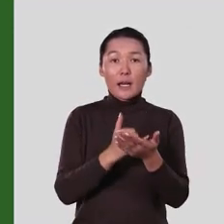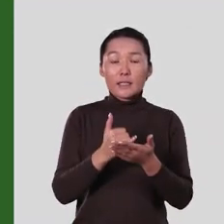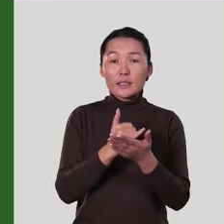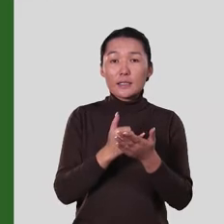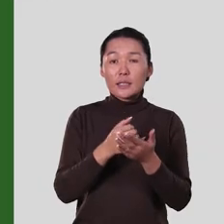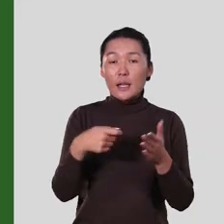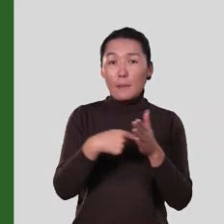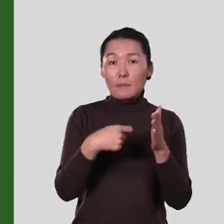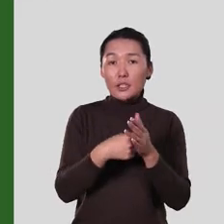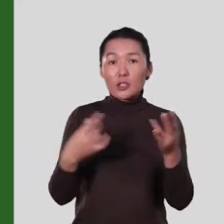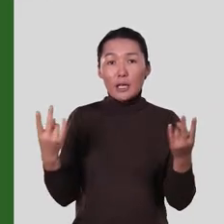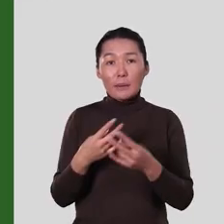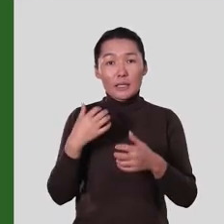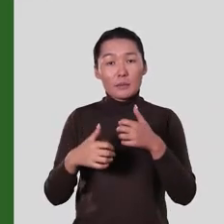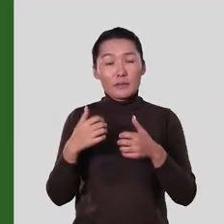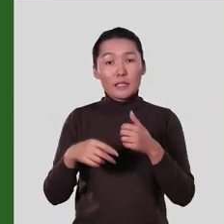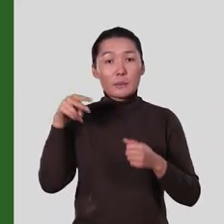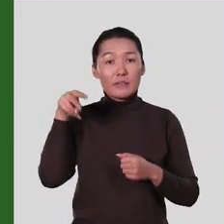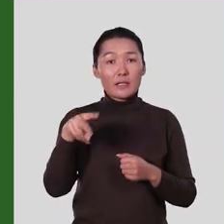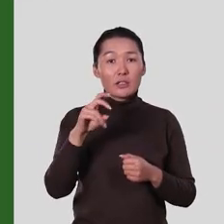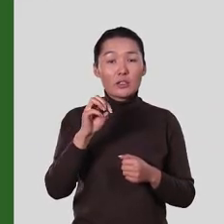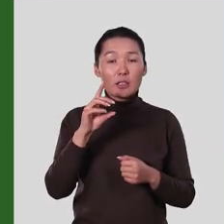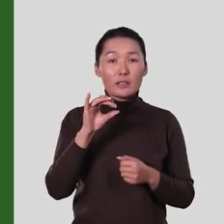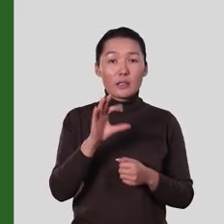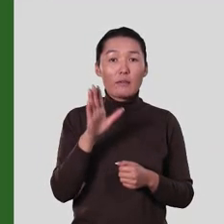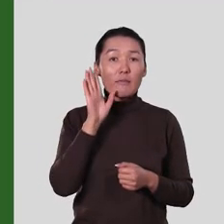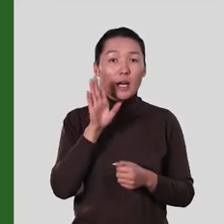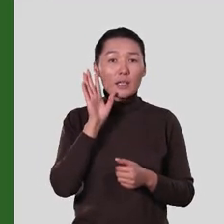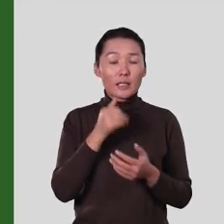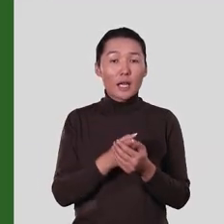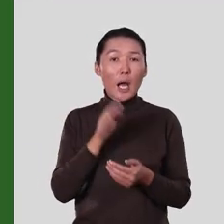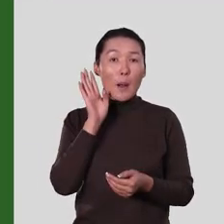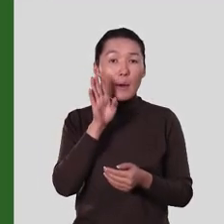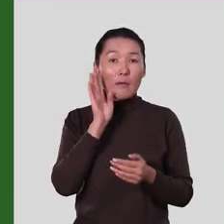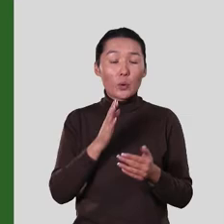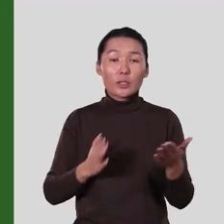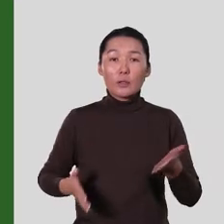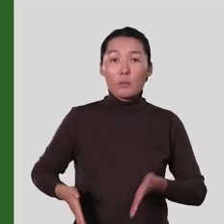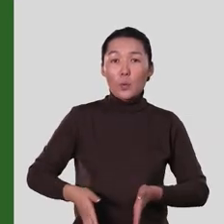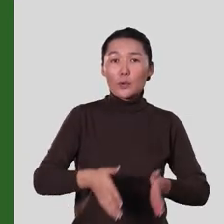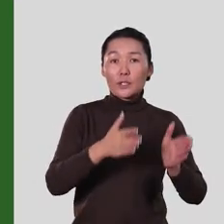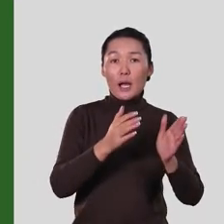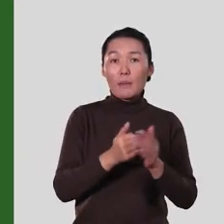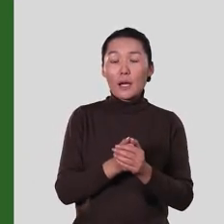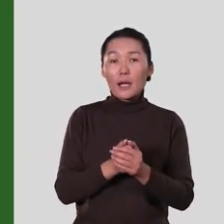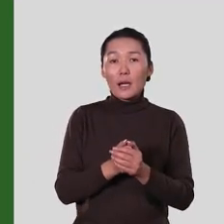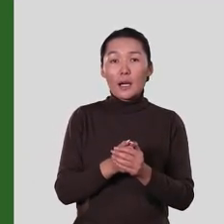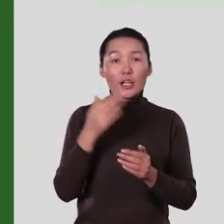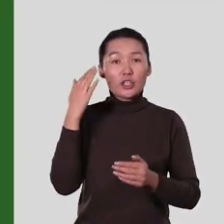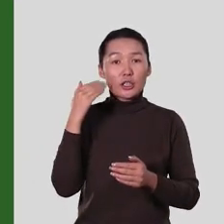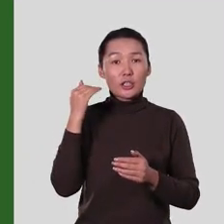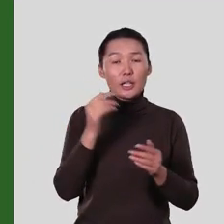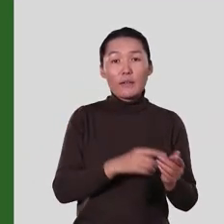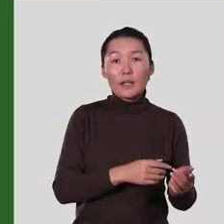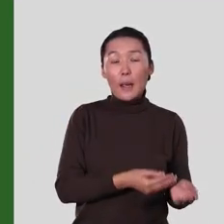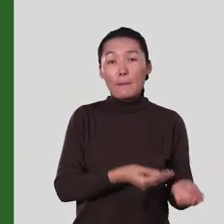необходимо в среднем 2000 литров воды. По водным путям дешевле перевозить пассажиров